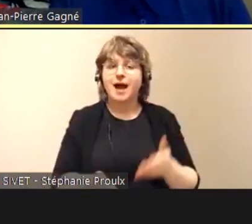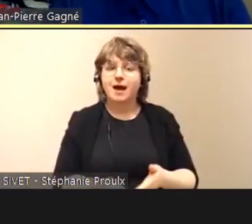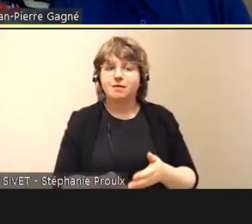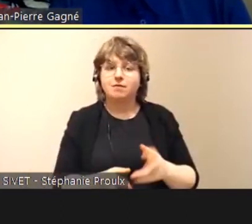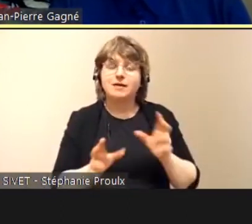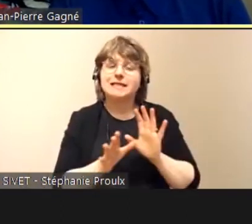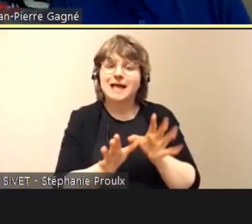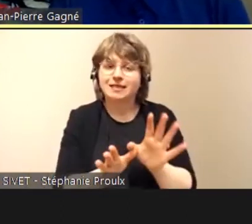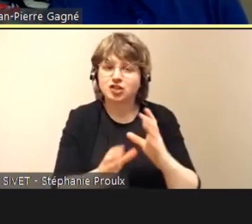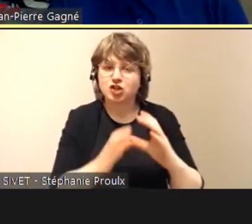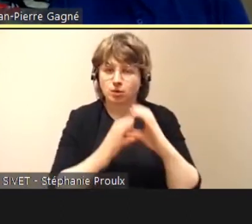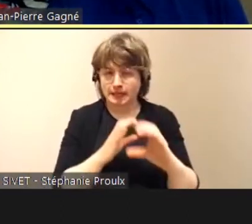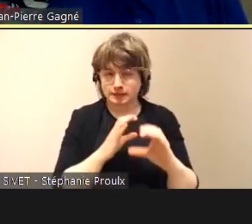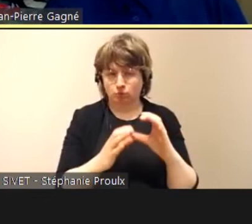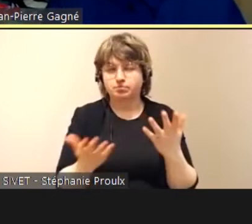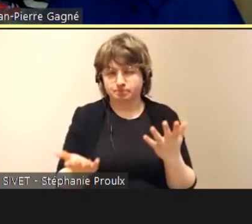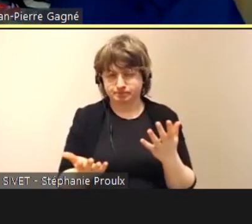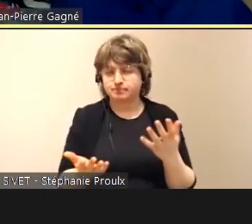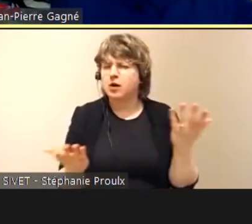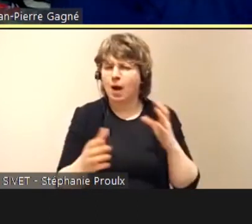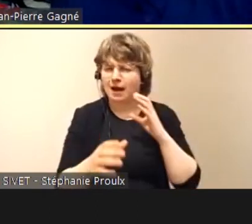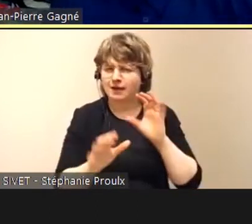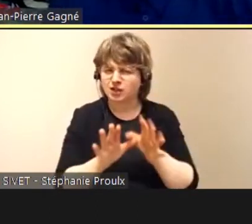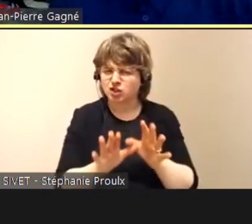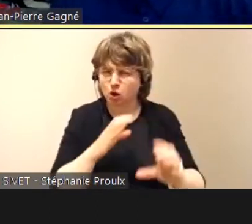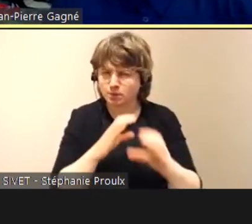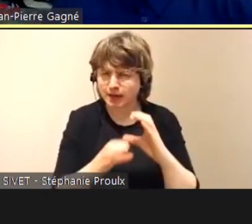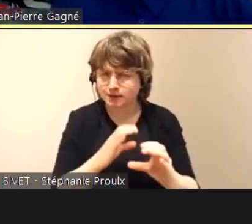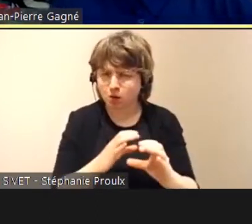des stratégies de communication. Puis des stratégies de communication, c'est en fin